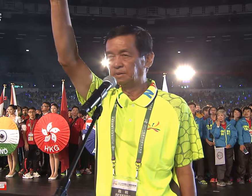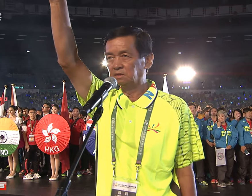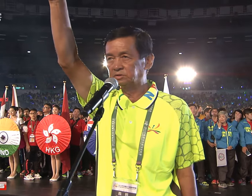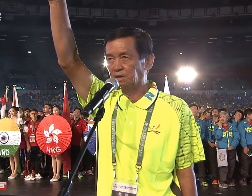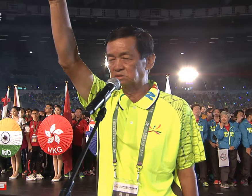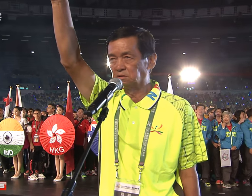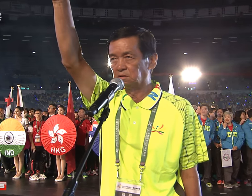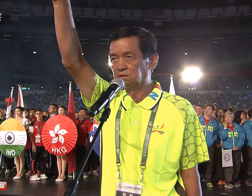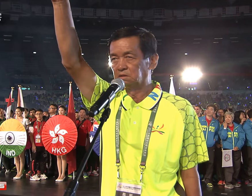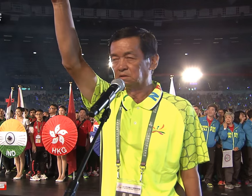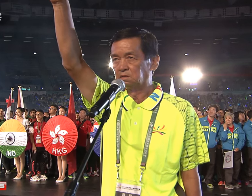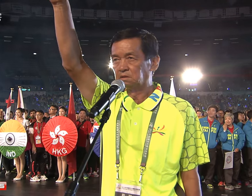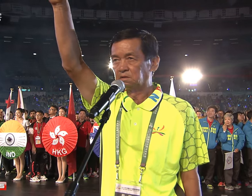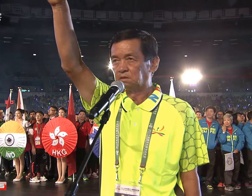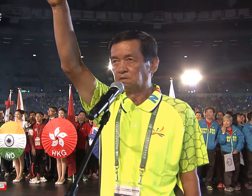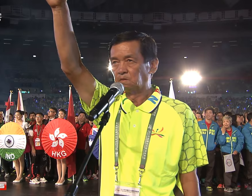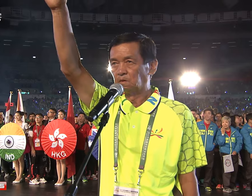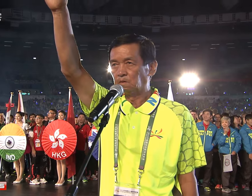裁判宣誓，